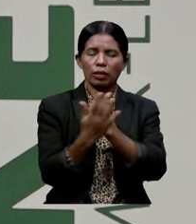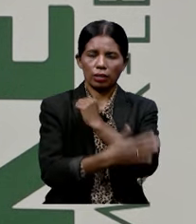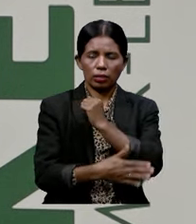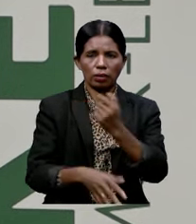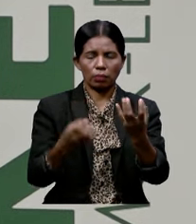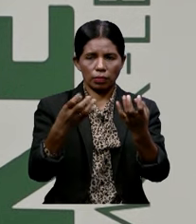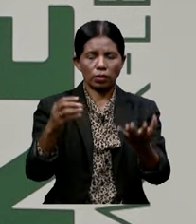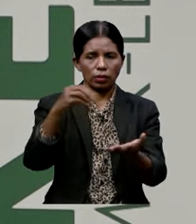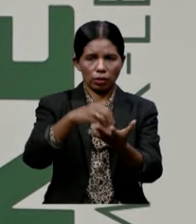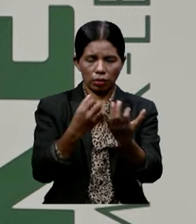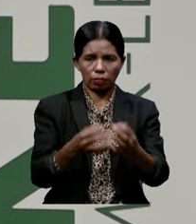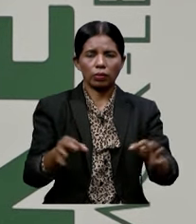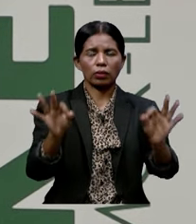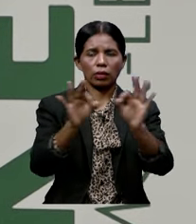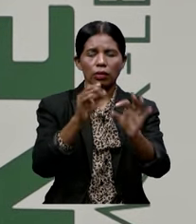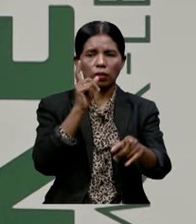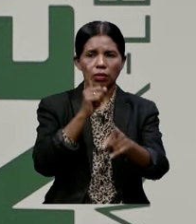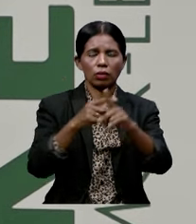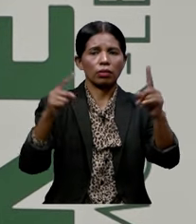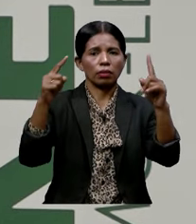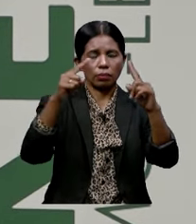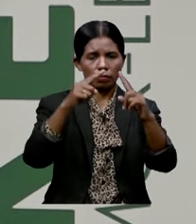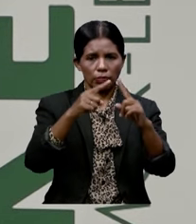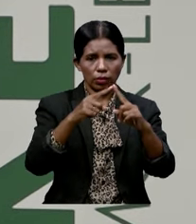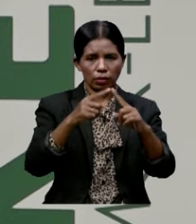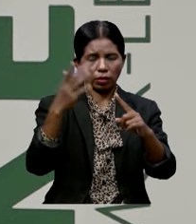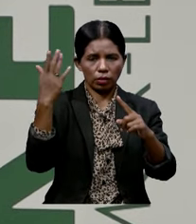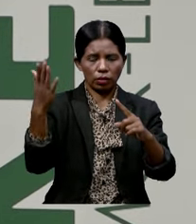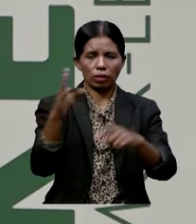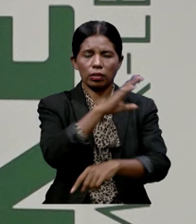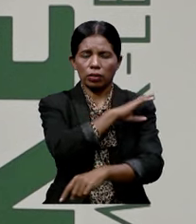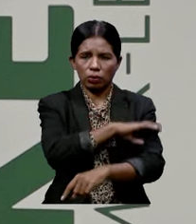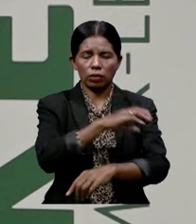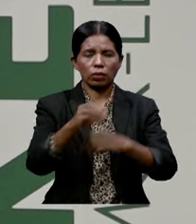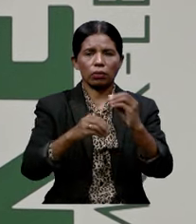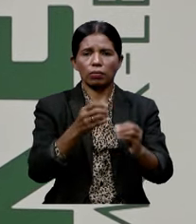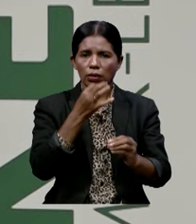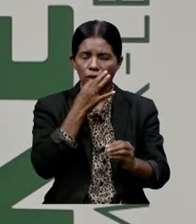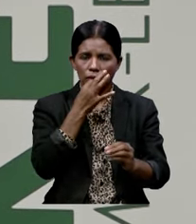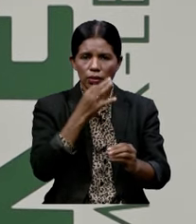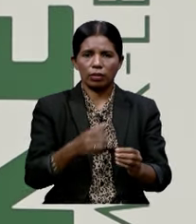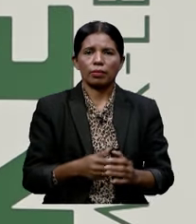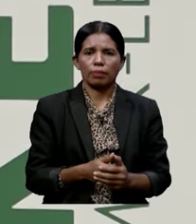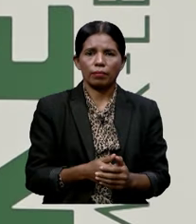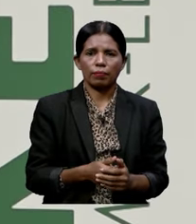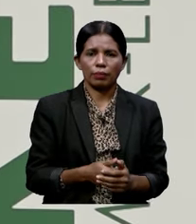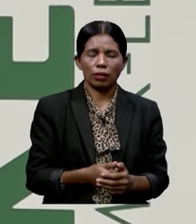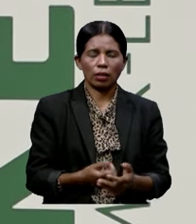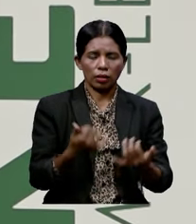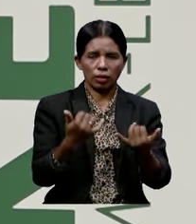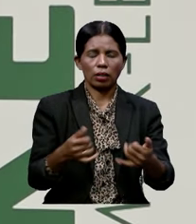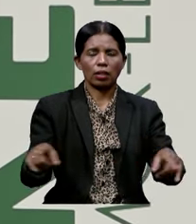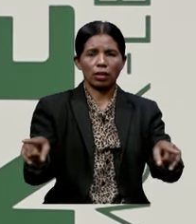memang tau prioritas bes ba iha siguransa alimentar ni niang ne be idane hane